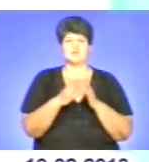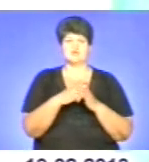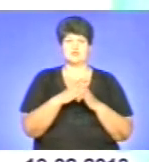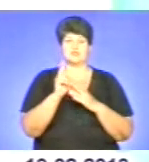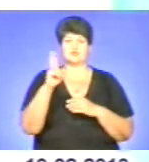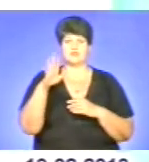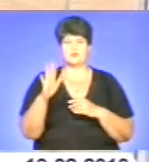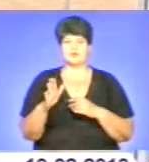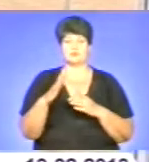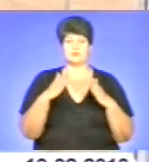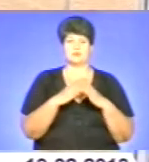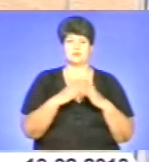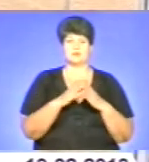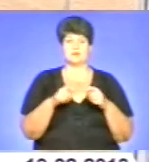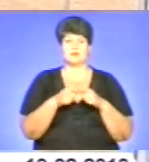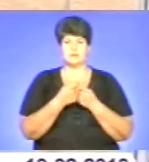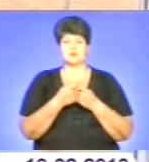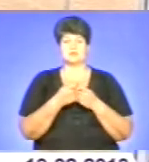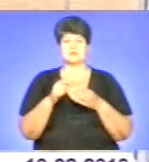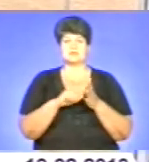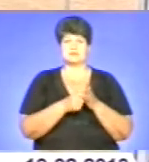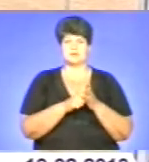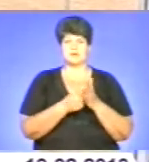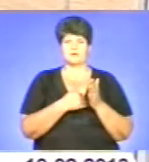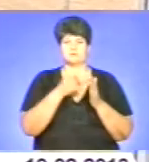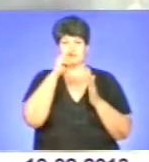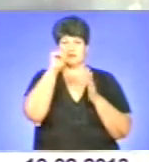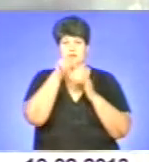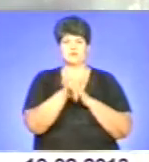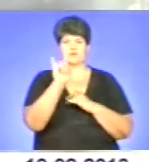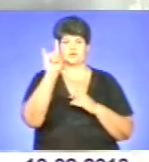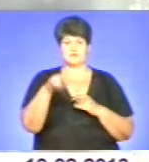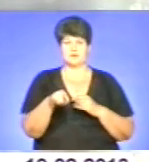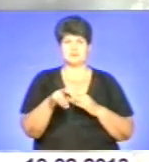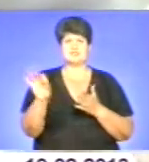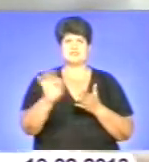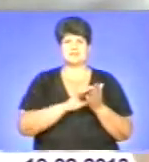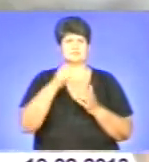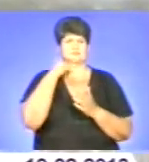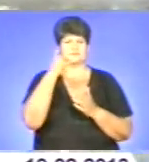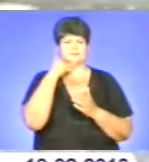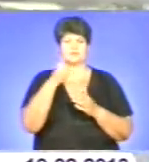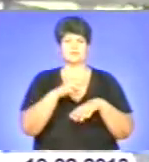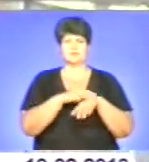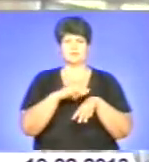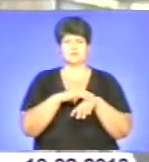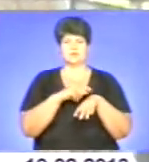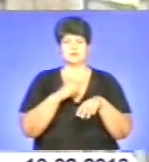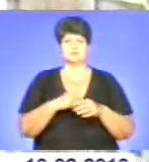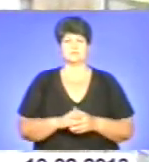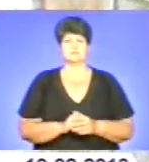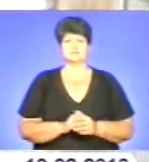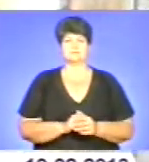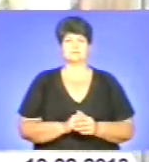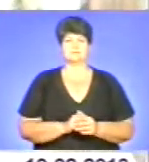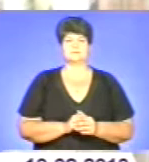ламають замки на дверях а намагаються проникнути у квартиру через вікно відразу повідомляйте про такі факти працівників